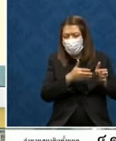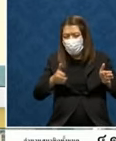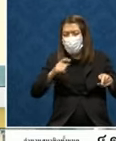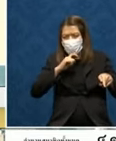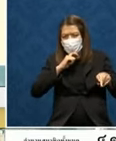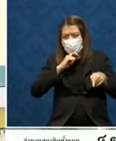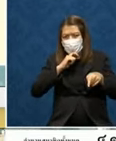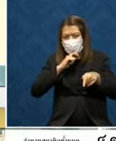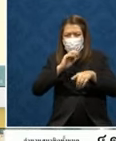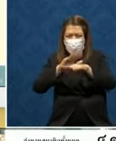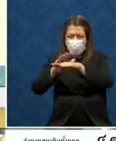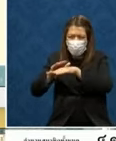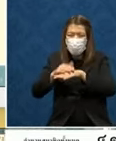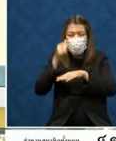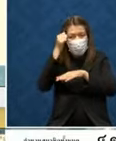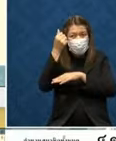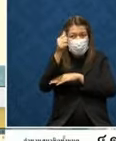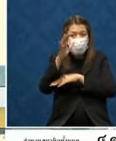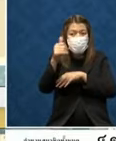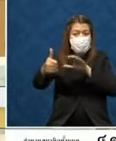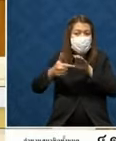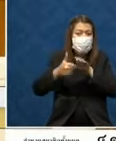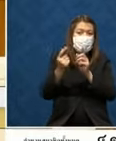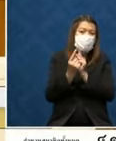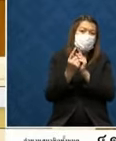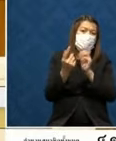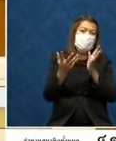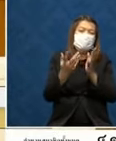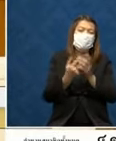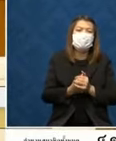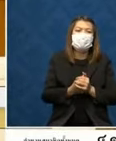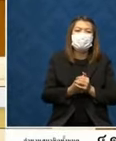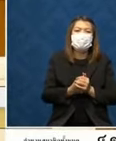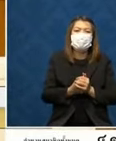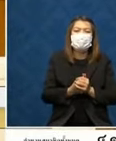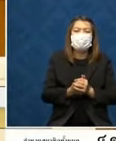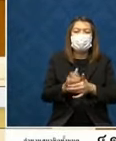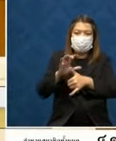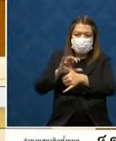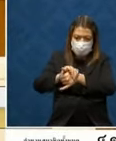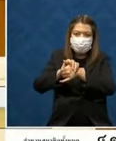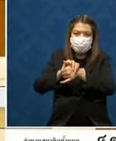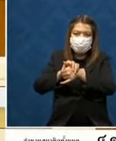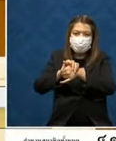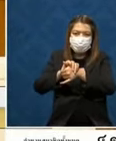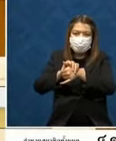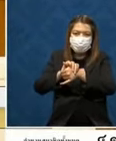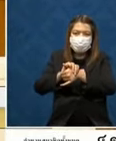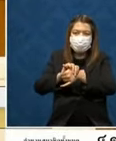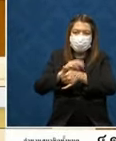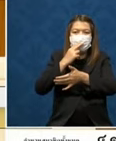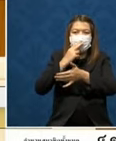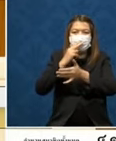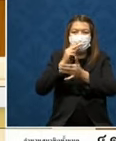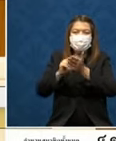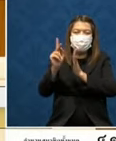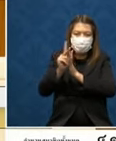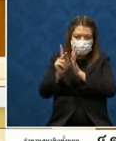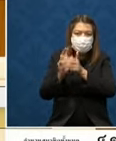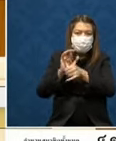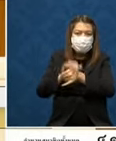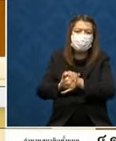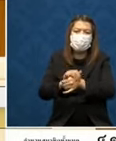หมายเรียกไปเมื่อไหร่ภายใน 15วันไม่มาพบพนักงการสอบสวนเขาก็มีเหตุในการช่วยออกหมายจับเพราะฉะนั้นไม่มีใครไปเอื้อประโยชน์หรือช่วยเหลืออย่างไรได้